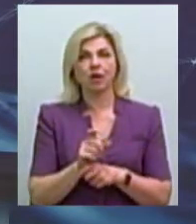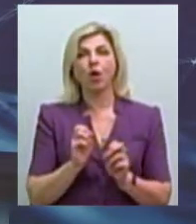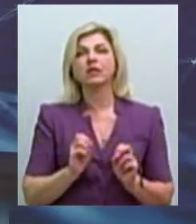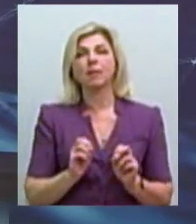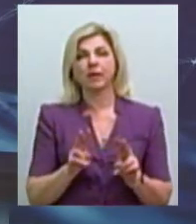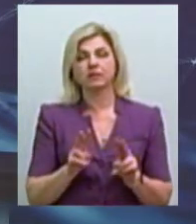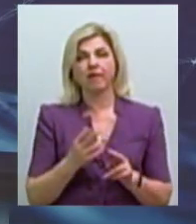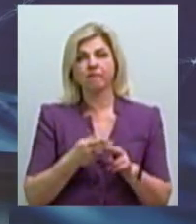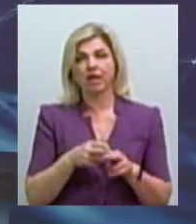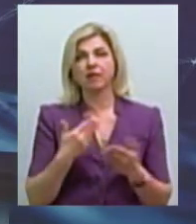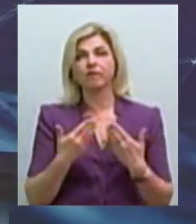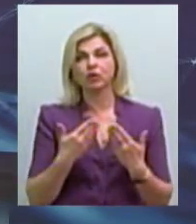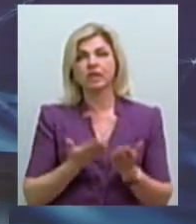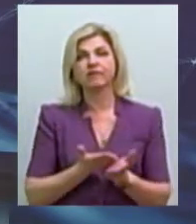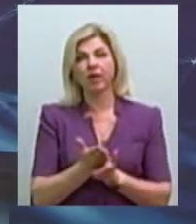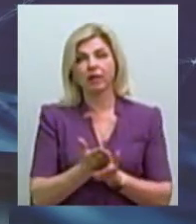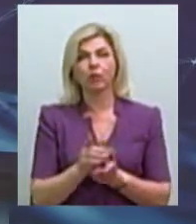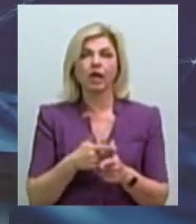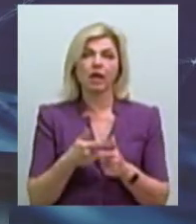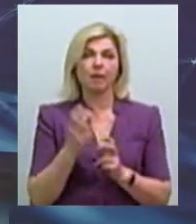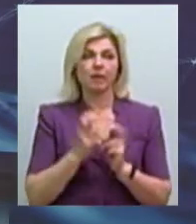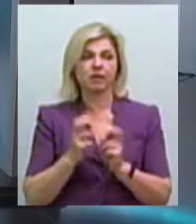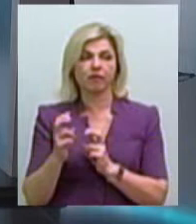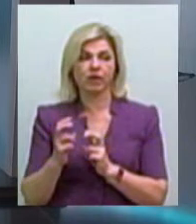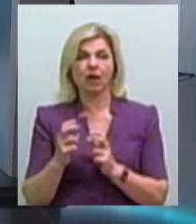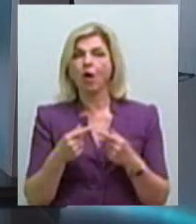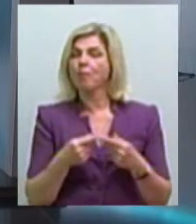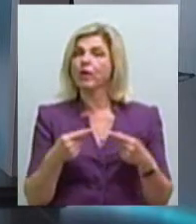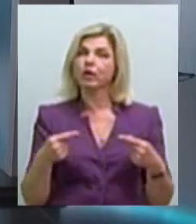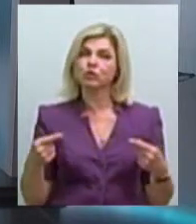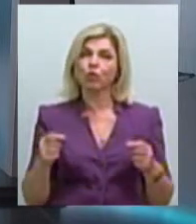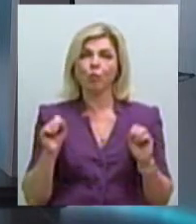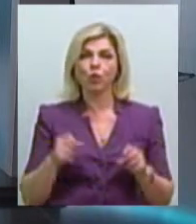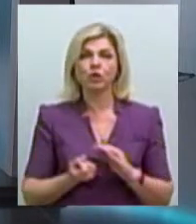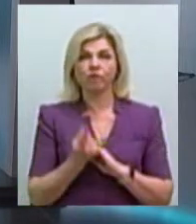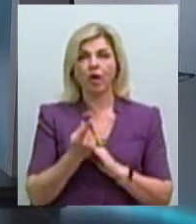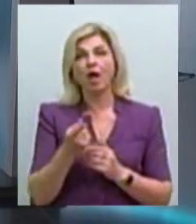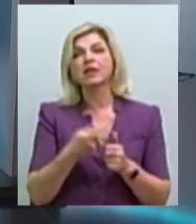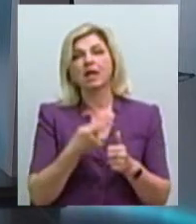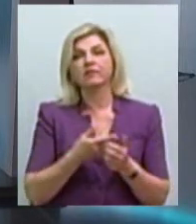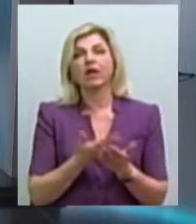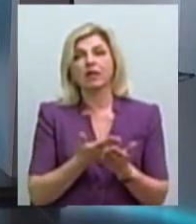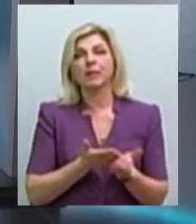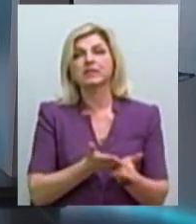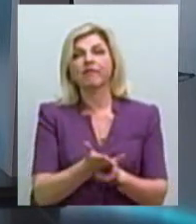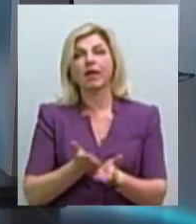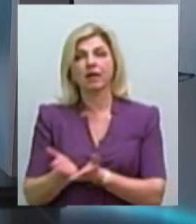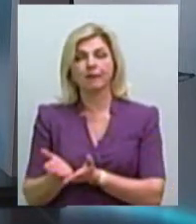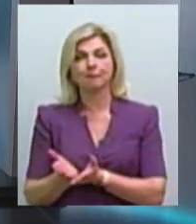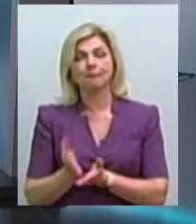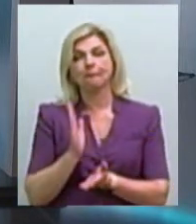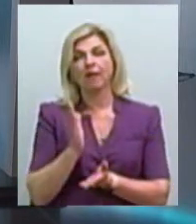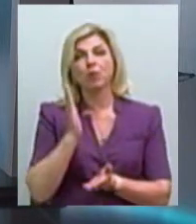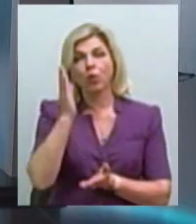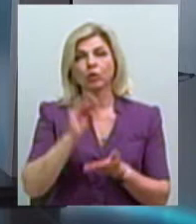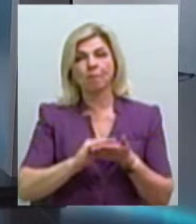небезпечні в цьому відношенні сфери, чи галузі, чи підприємства, на яких може виникнути? Можете назвати кілька сфер? Ми в прогнозі